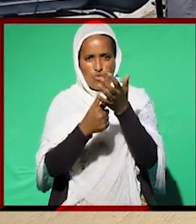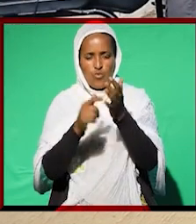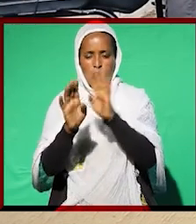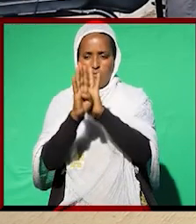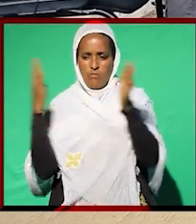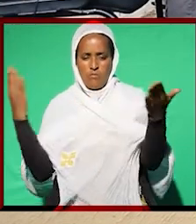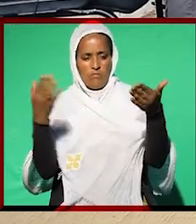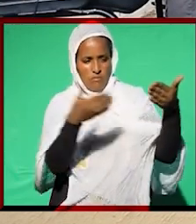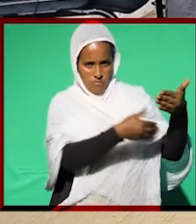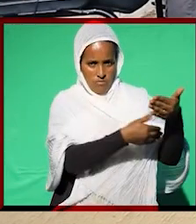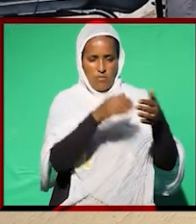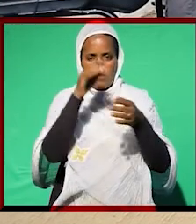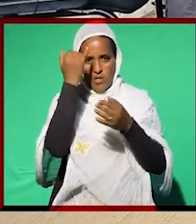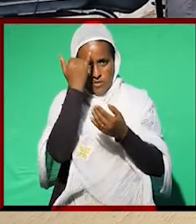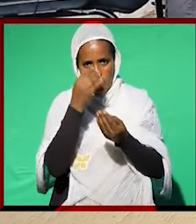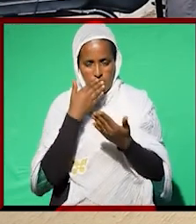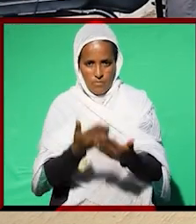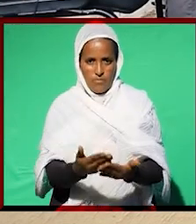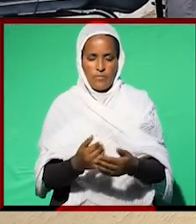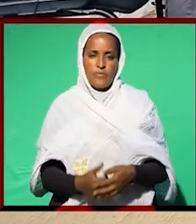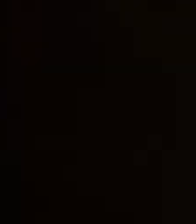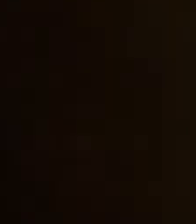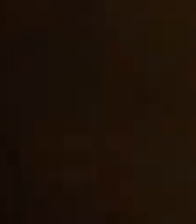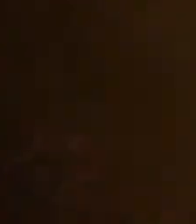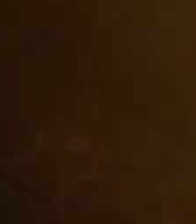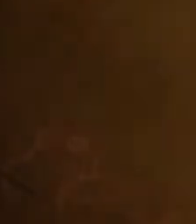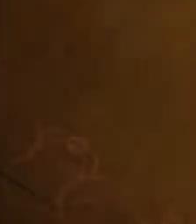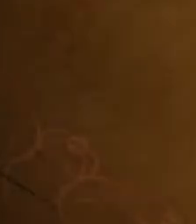ስለሆነ በሩን መንግስት ክፍት ሊያደርግ ይገባል የሚል አስተያየት ነው ያለው። አመሰግናለሁ።